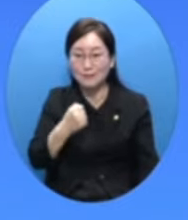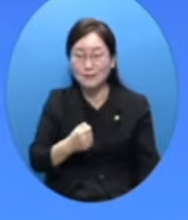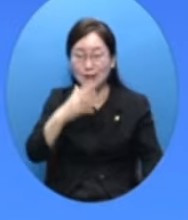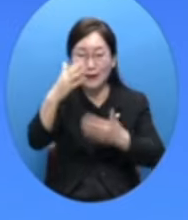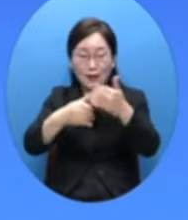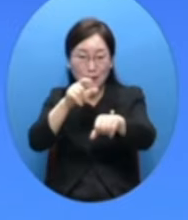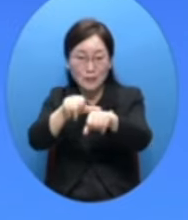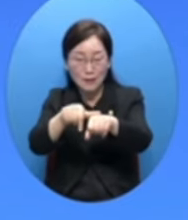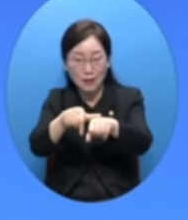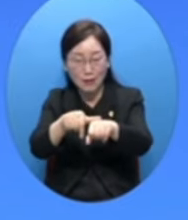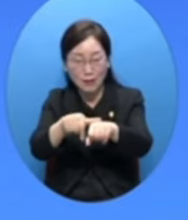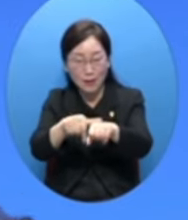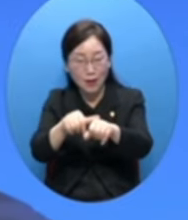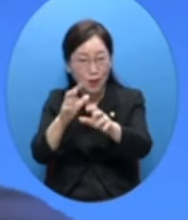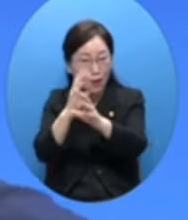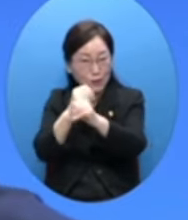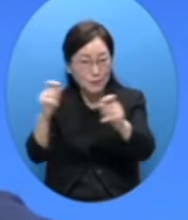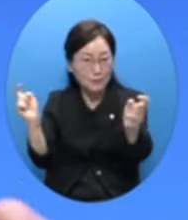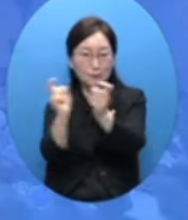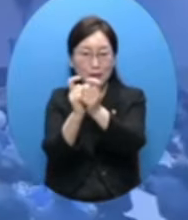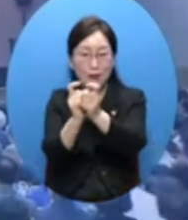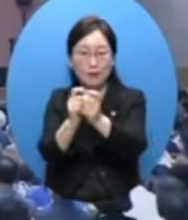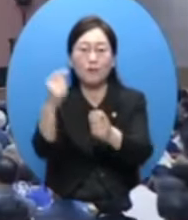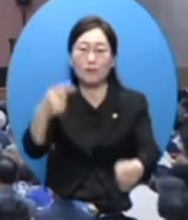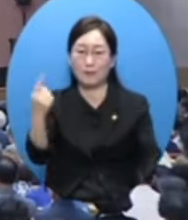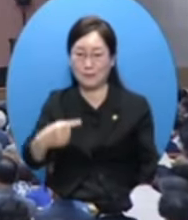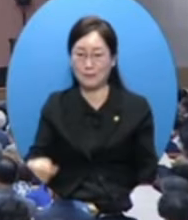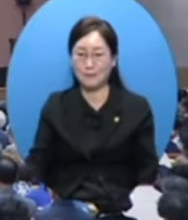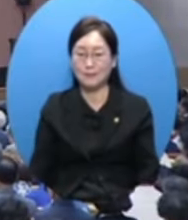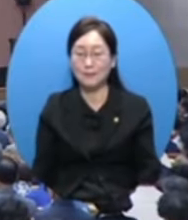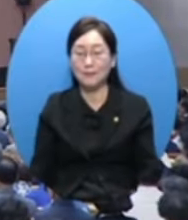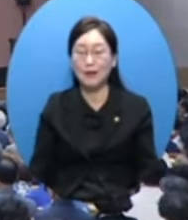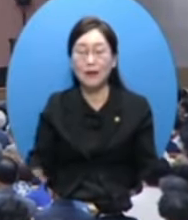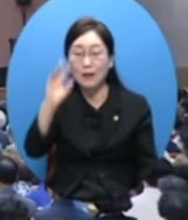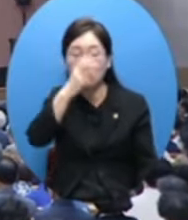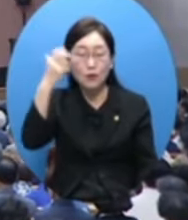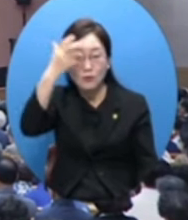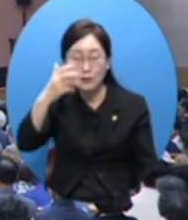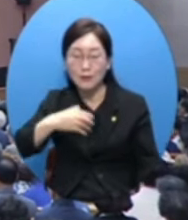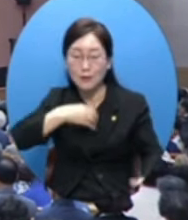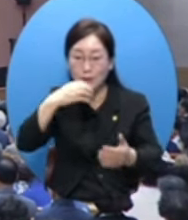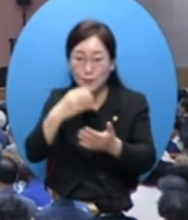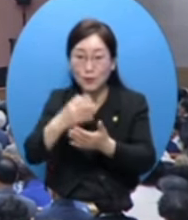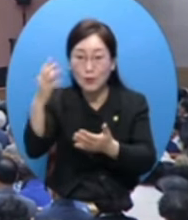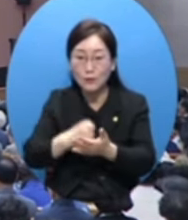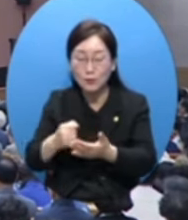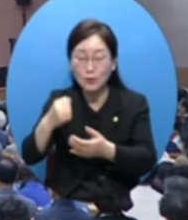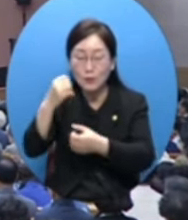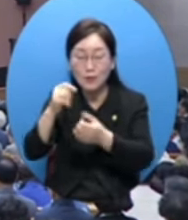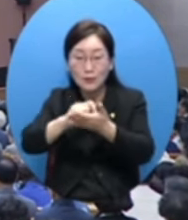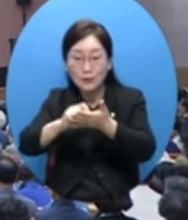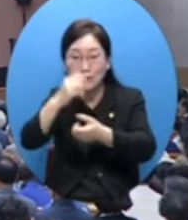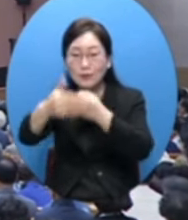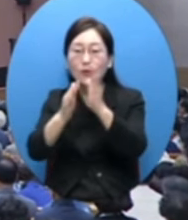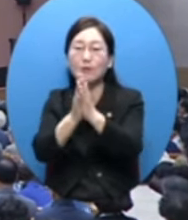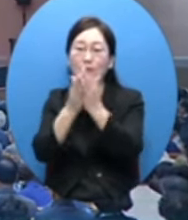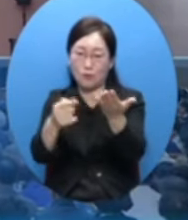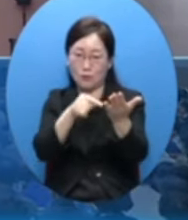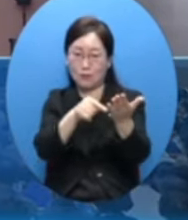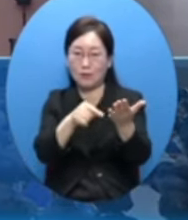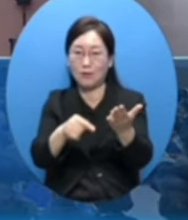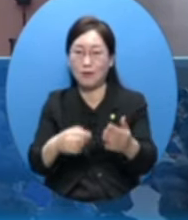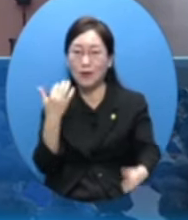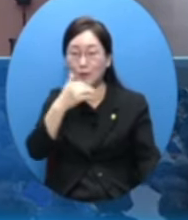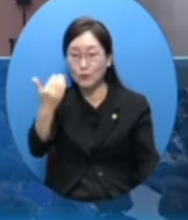반드시 그 꿈을 이루게 된 것입니다. 성령의 감동으로 쓰여진 것이 바로 성경 하나님의 말씀입니다. 베드로후서